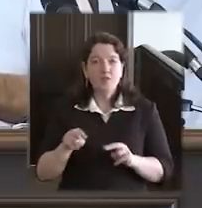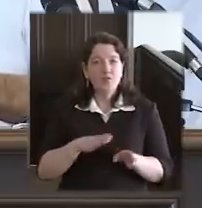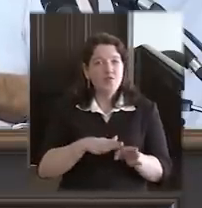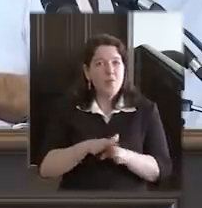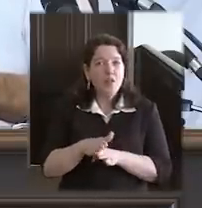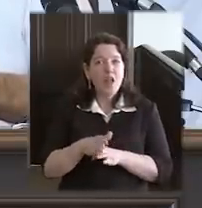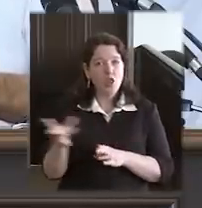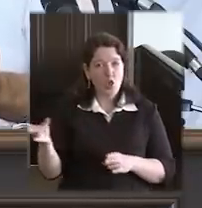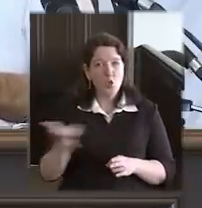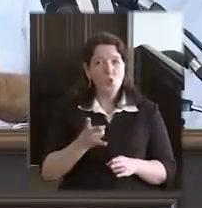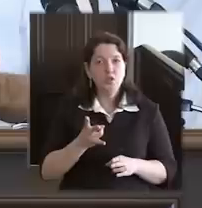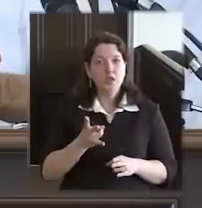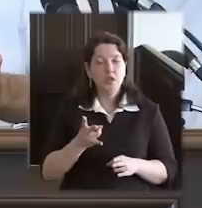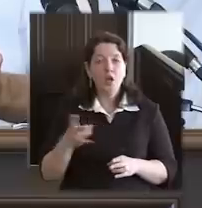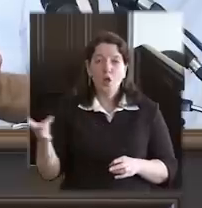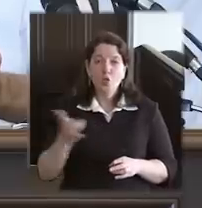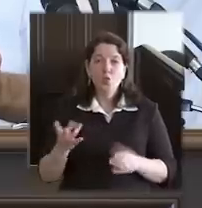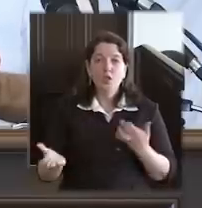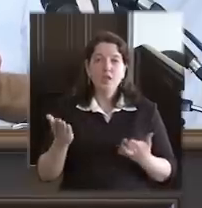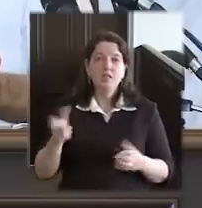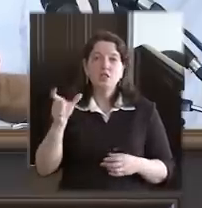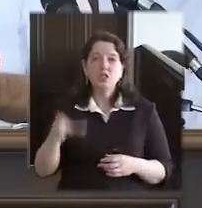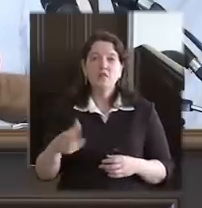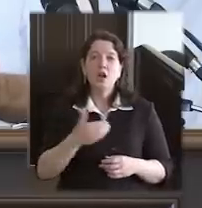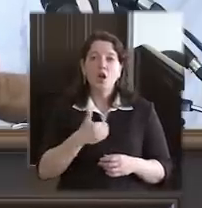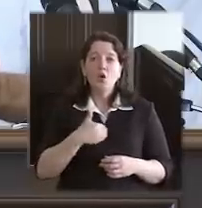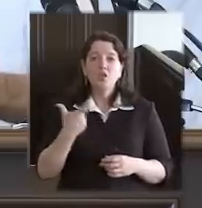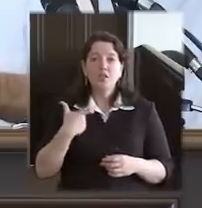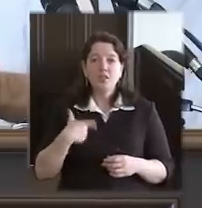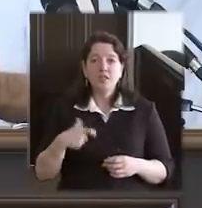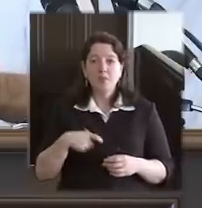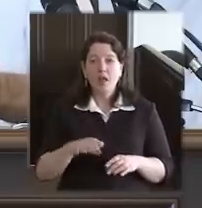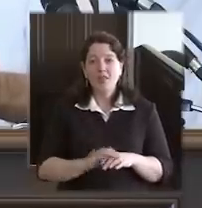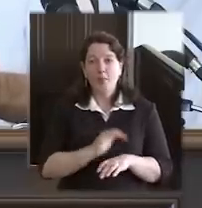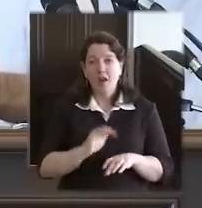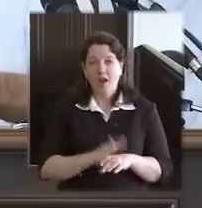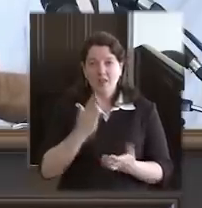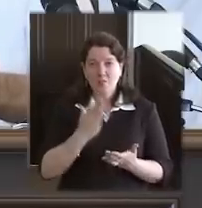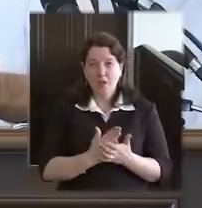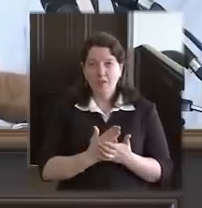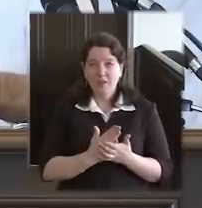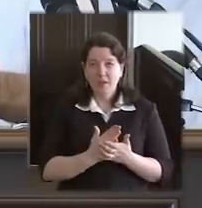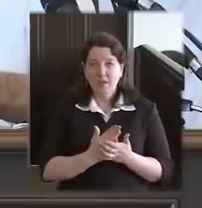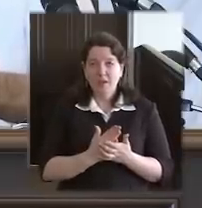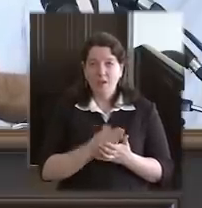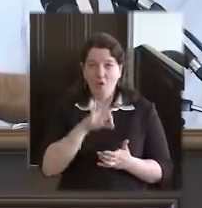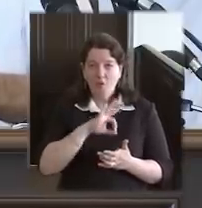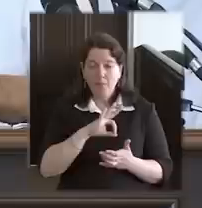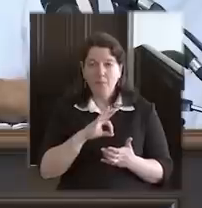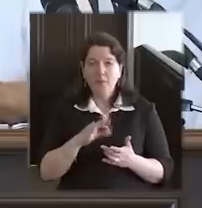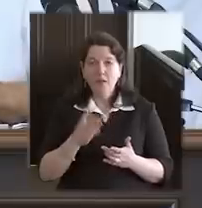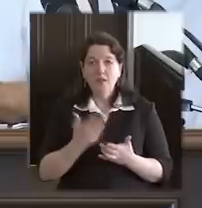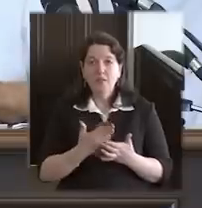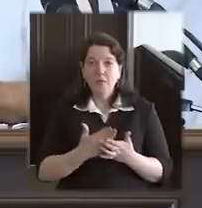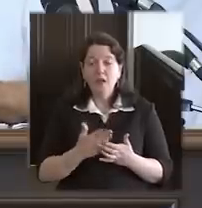Соблюдать надо? Надо, если хочешь себе добра. Не хочешь, ну, пожалуйста, прыгай с пятого этажа, пожалуйста. Пей грязную